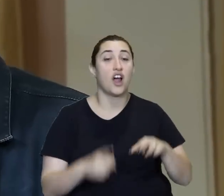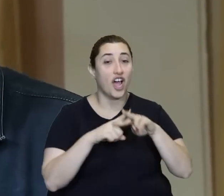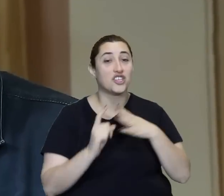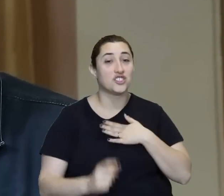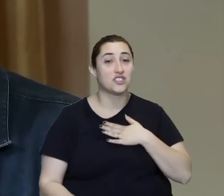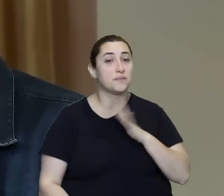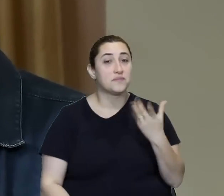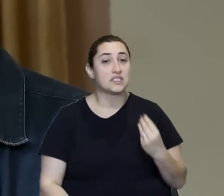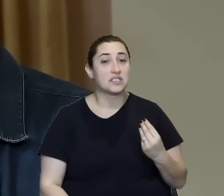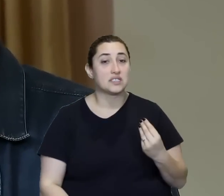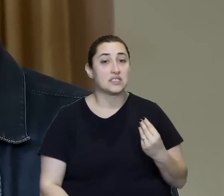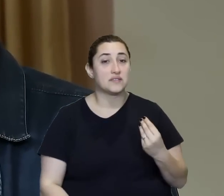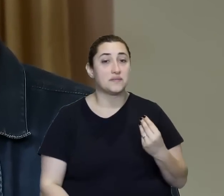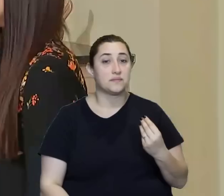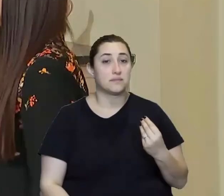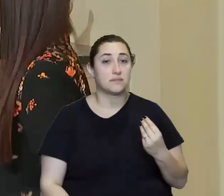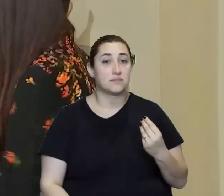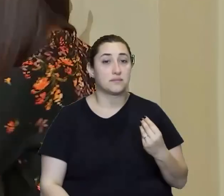Ayşe'cim, nasılsın?